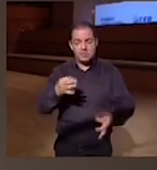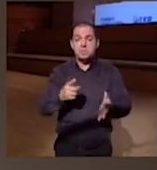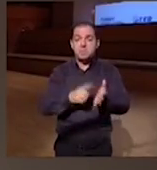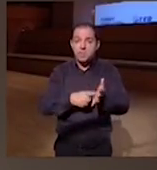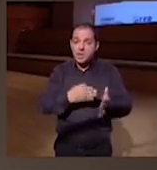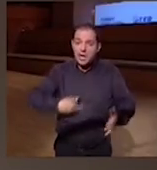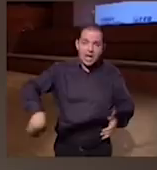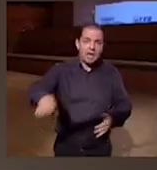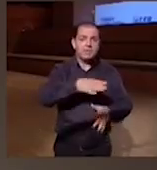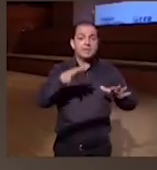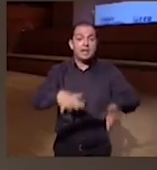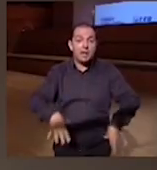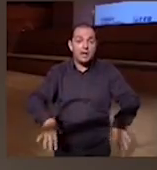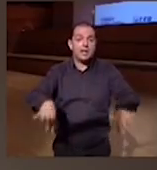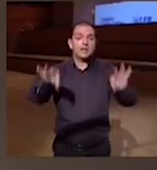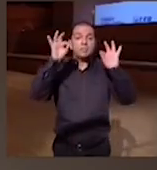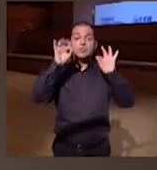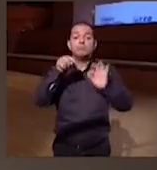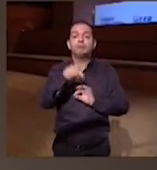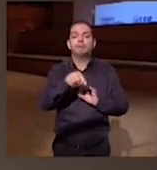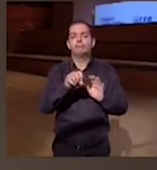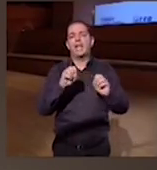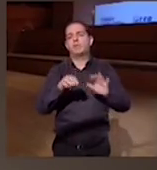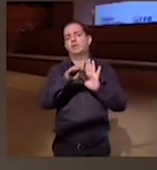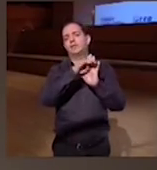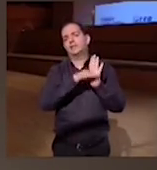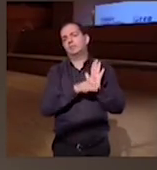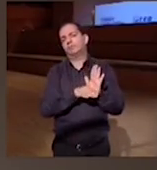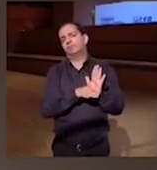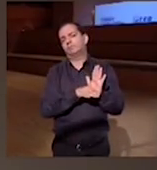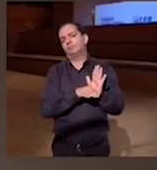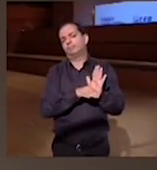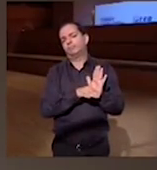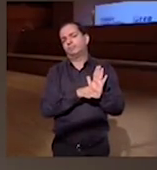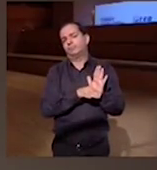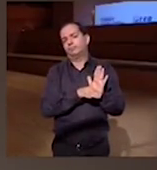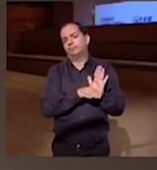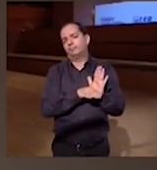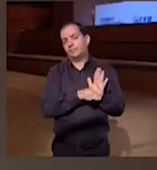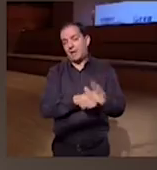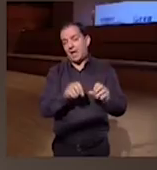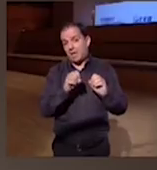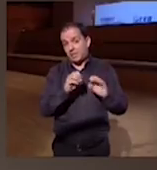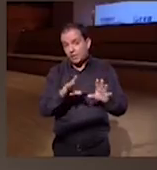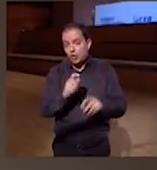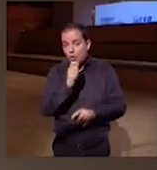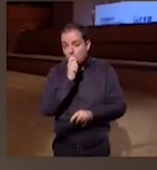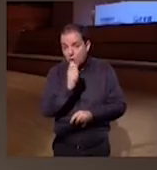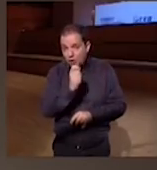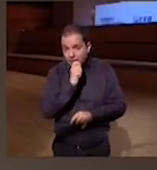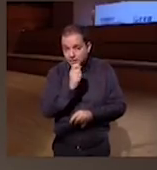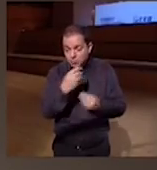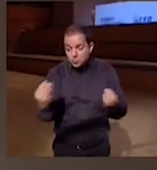να ξεκινήσουμε από το εκπαιδευτικό σύστημα και να εφαρμόσουμε μια εκπαιδευτική πολιτική που να συνδέεται